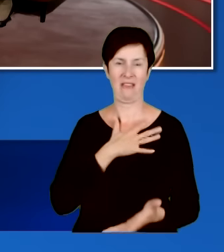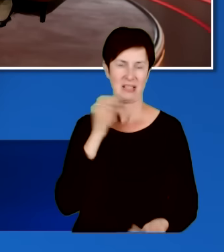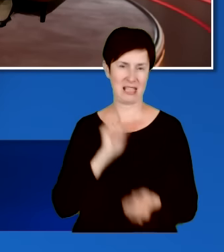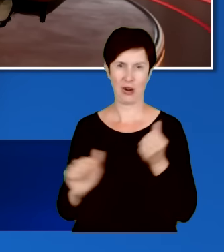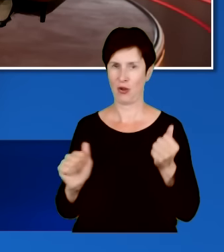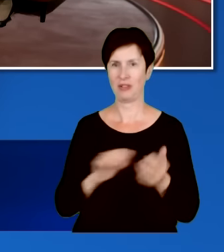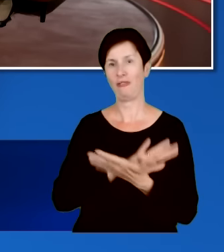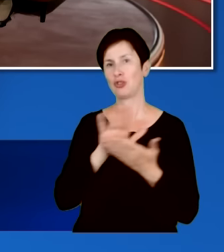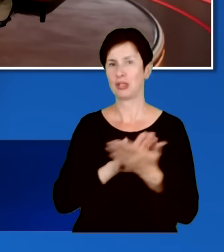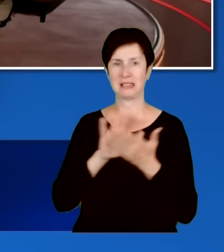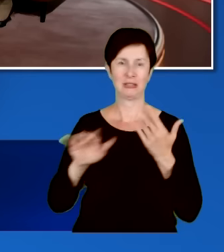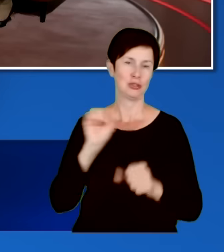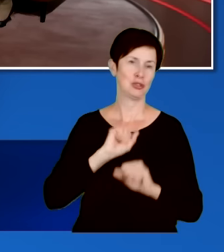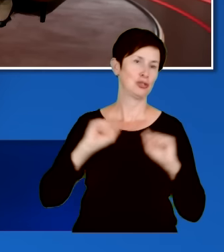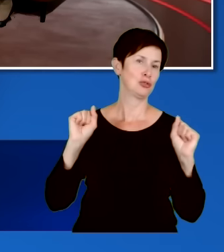sę